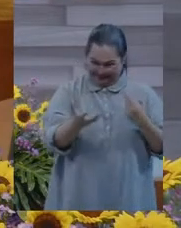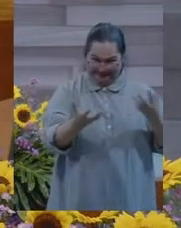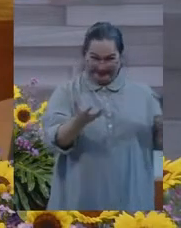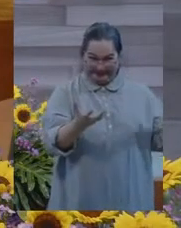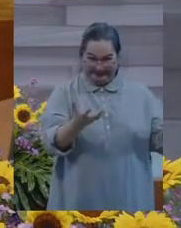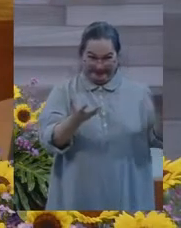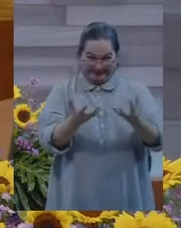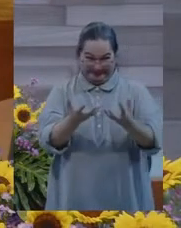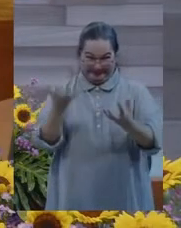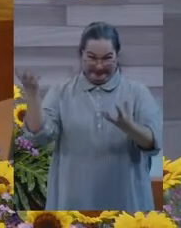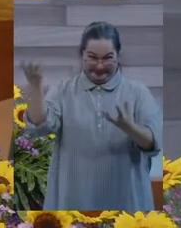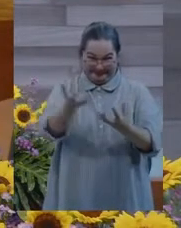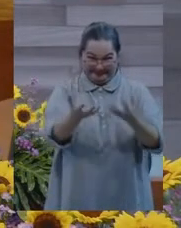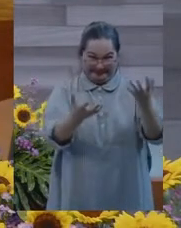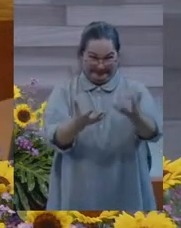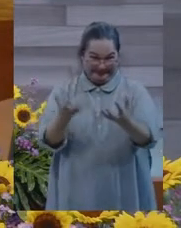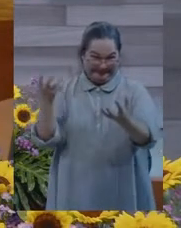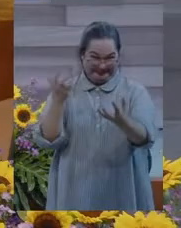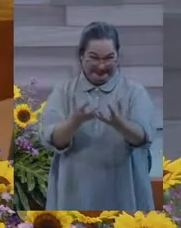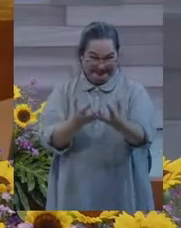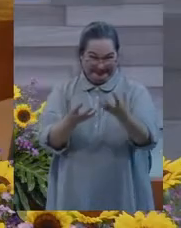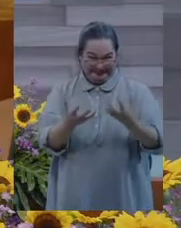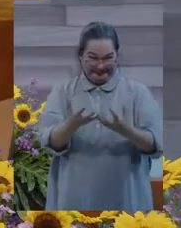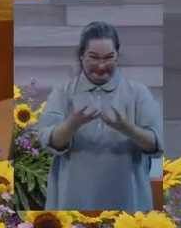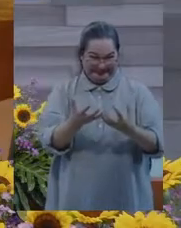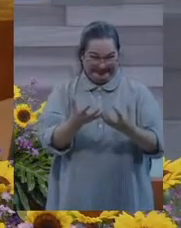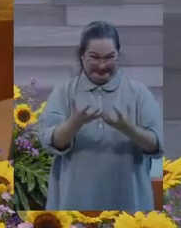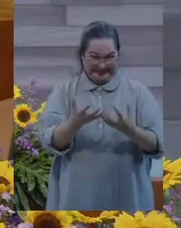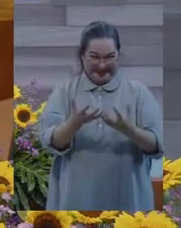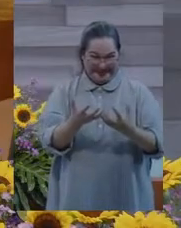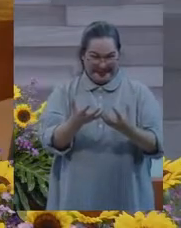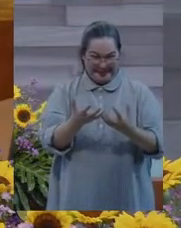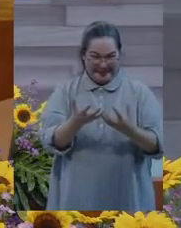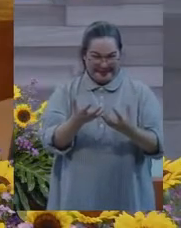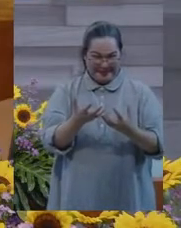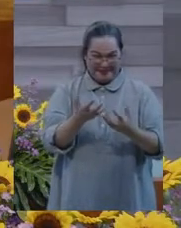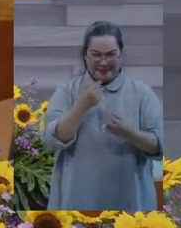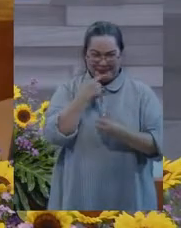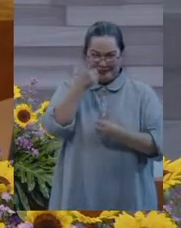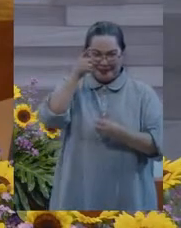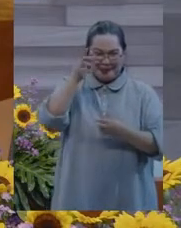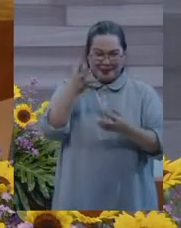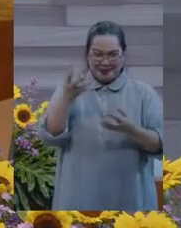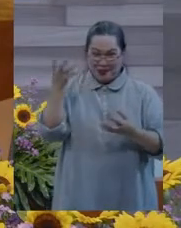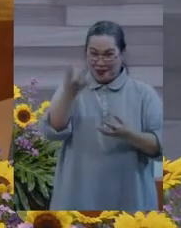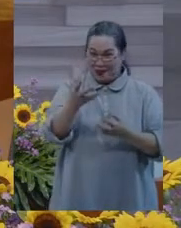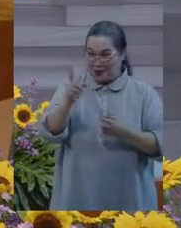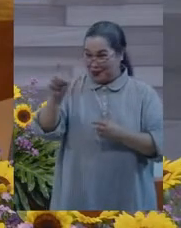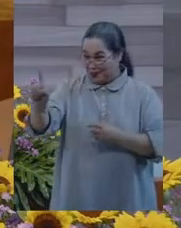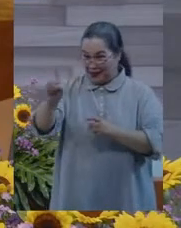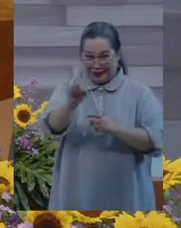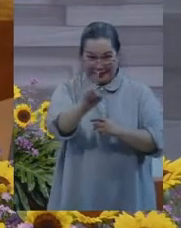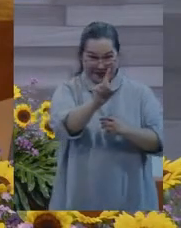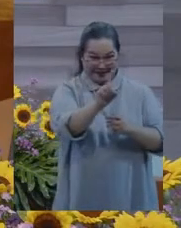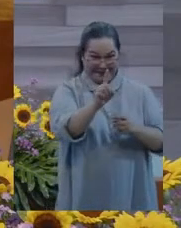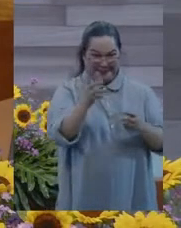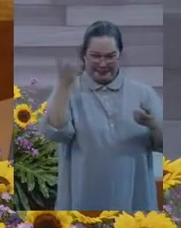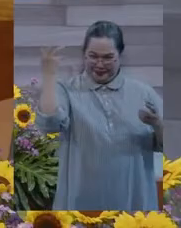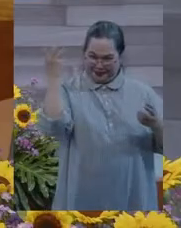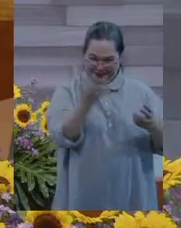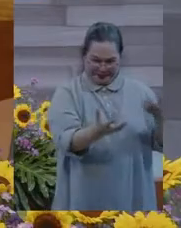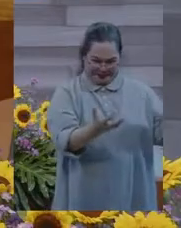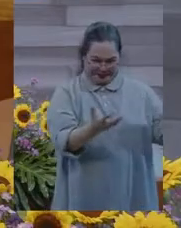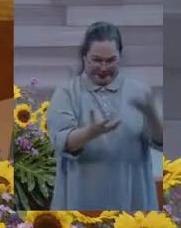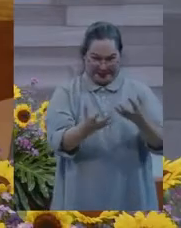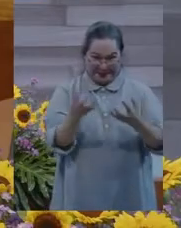pot bless. Dahil hindi tayo naniniwala sa luck, no? So magdadala ang mga miyembro ng church, sila ay